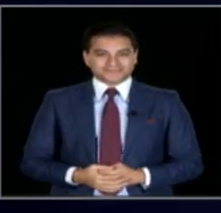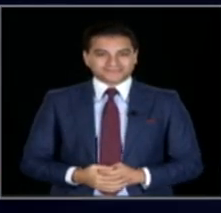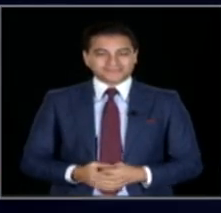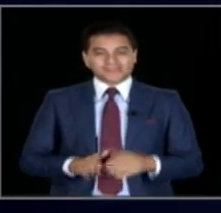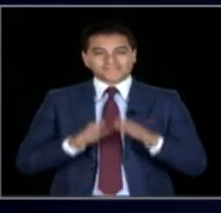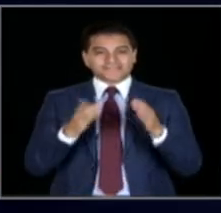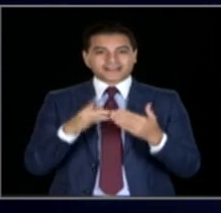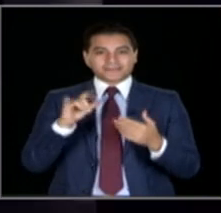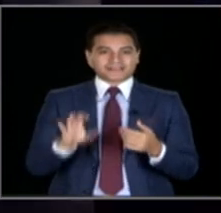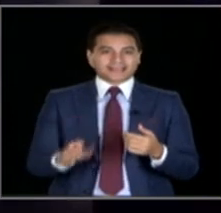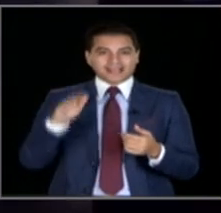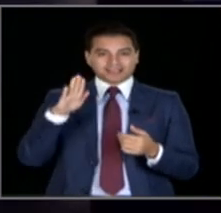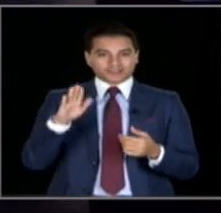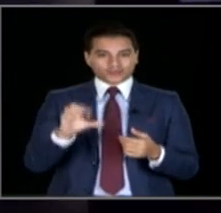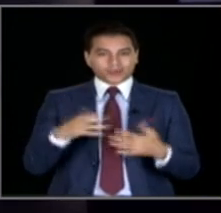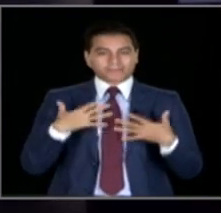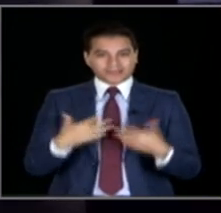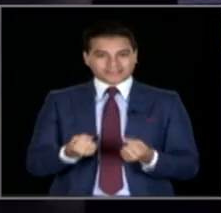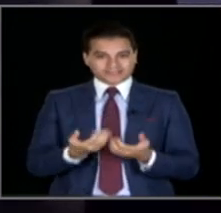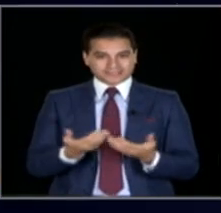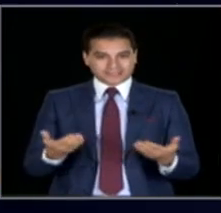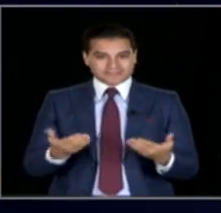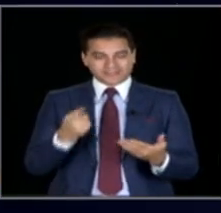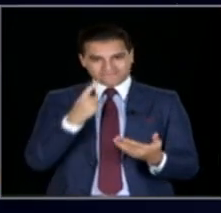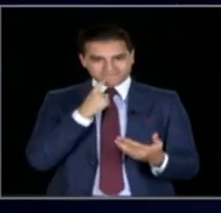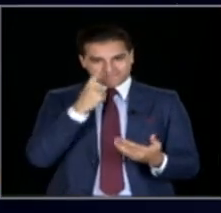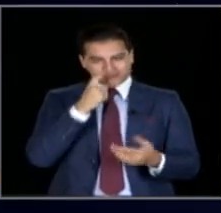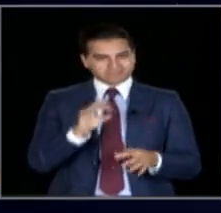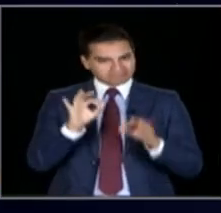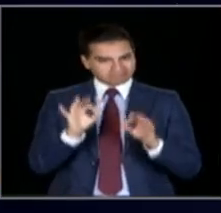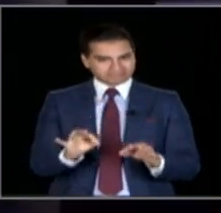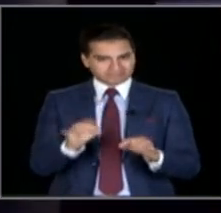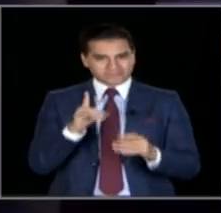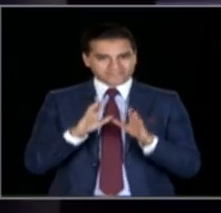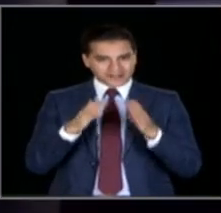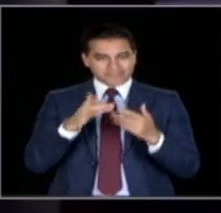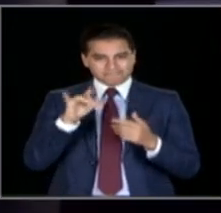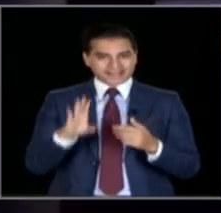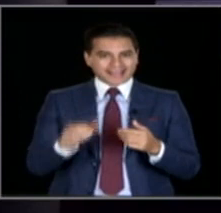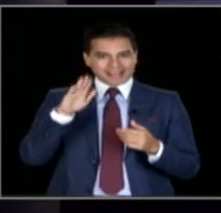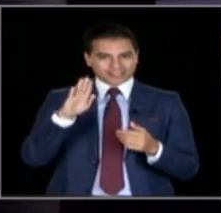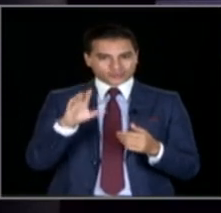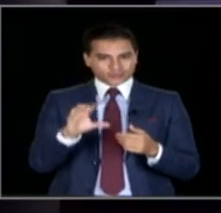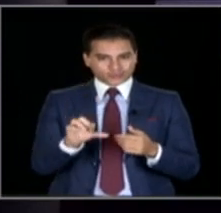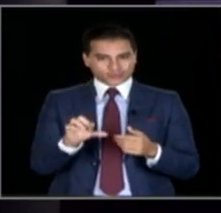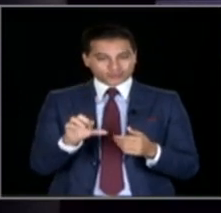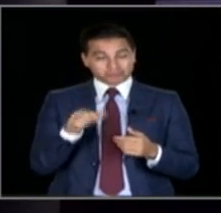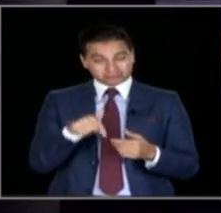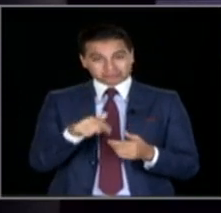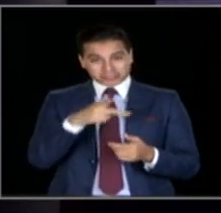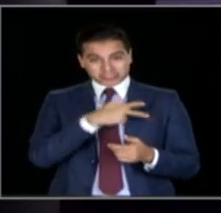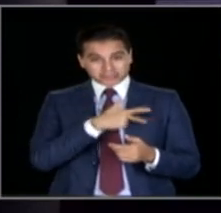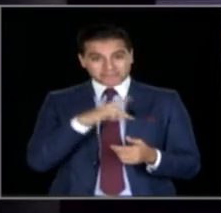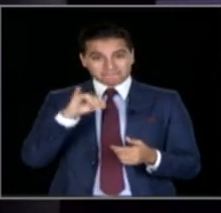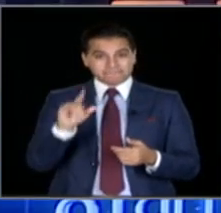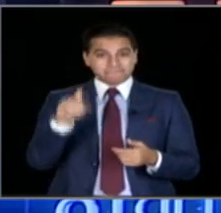فريق بيكاسو حمد الله على السلامة. الله لا فنانين فنانين، يعني بيكاسو حلو الاسم زي اسم إمباركة